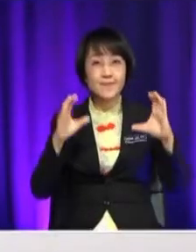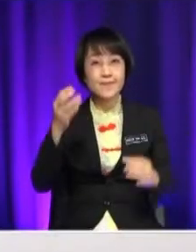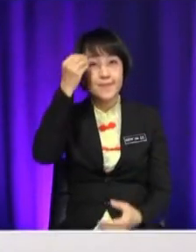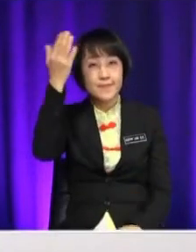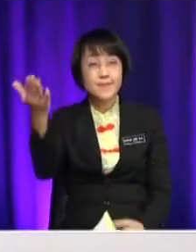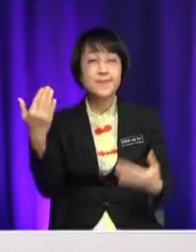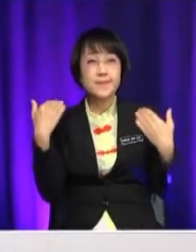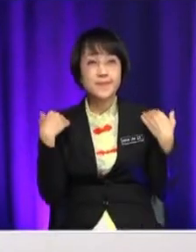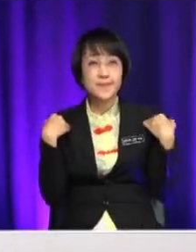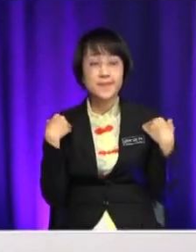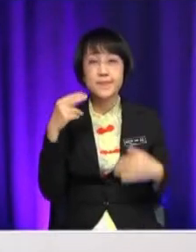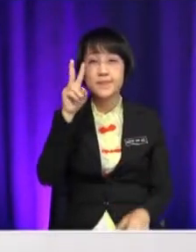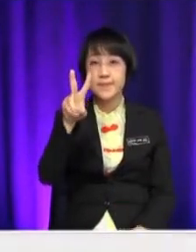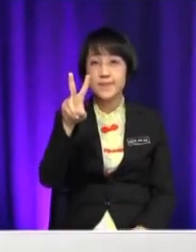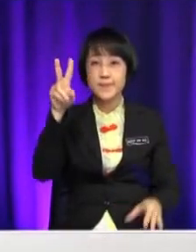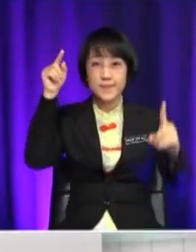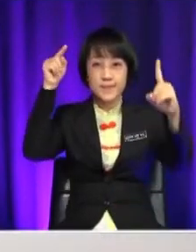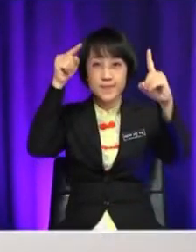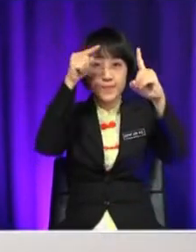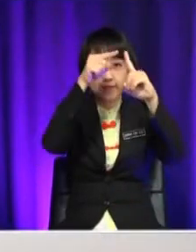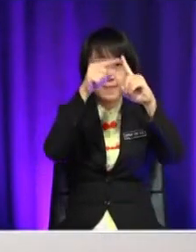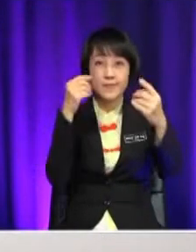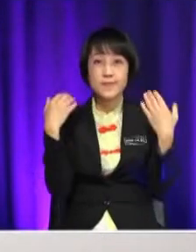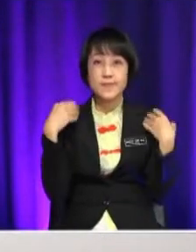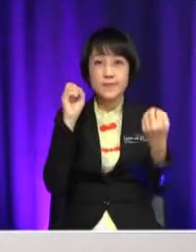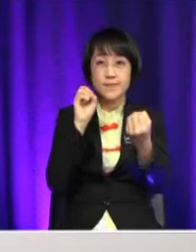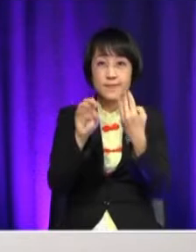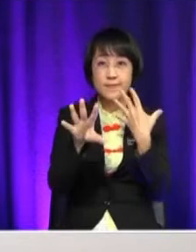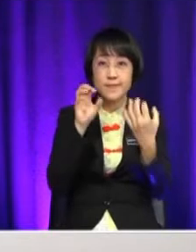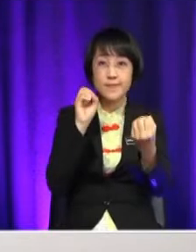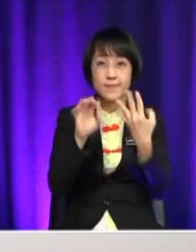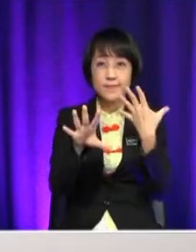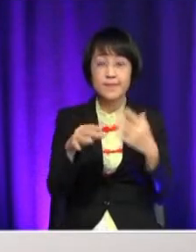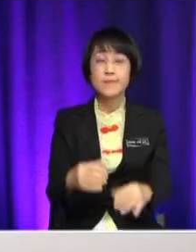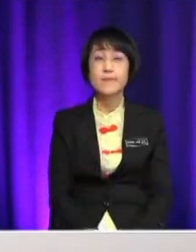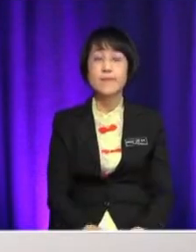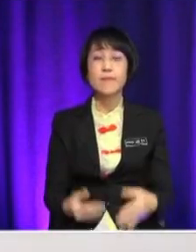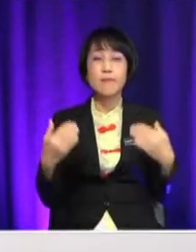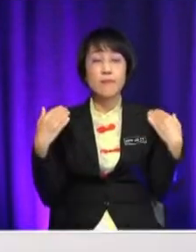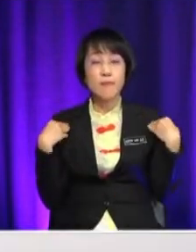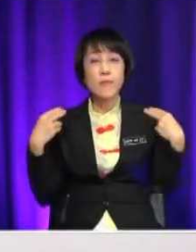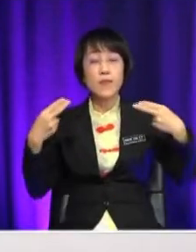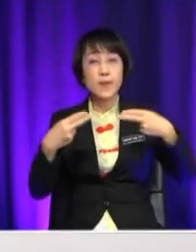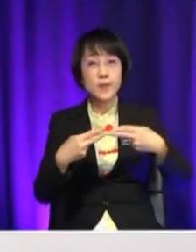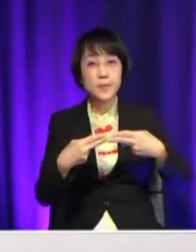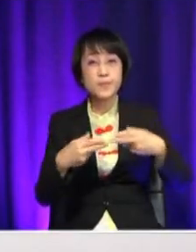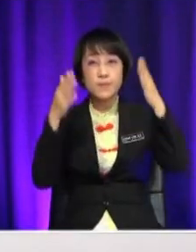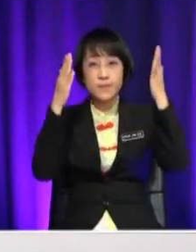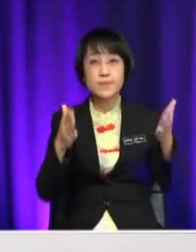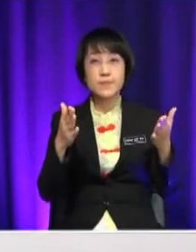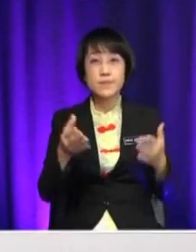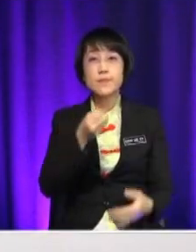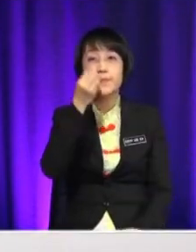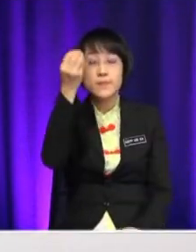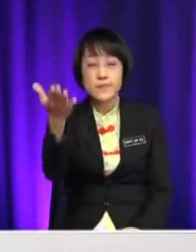dua hala. Maknanya ada perhubungan antara penyampai dengan pendengar. Ya.